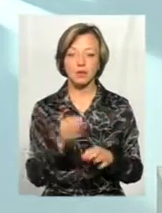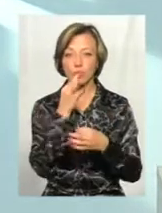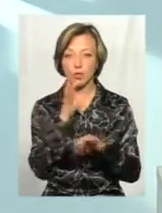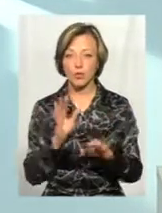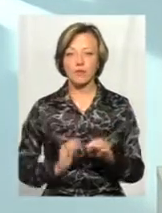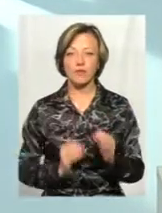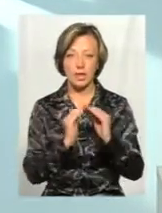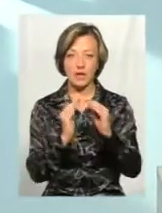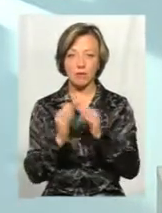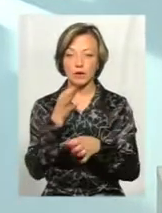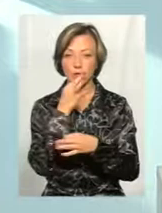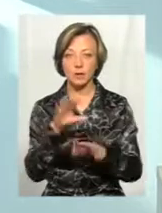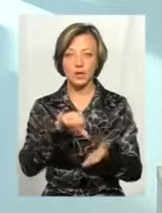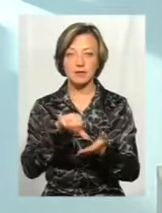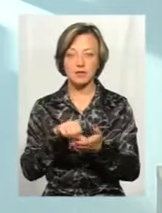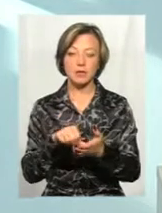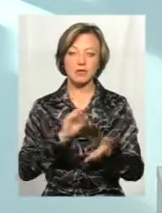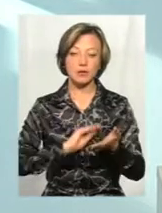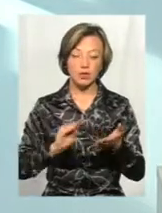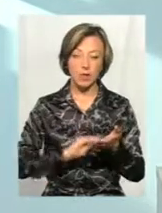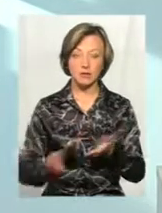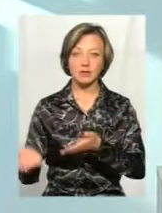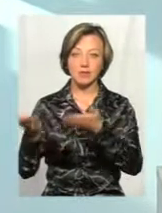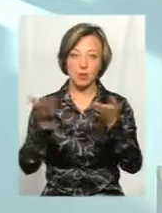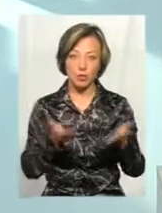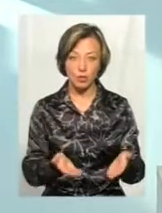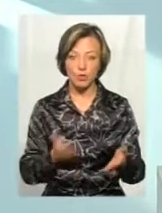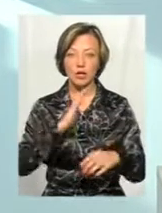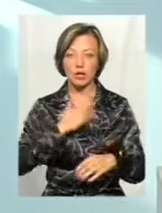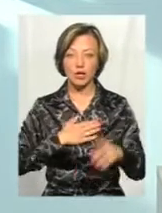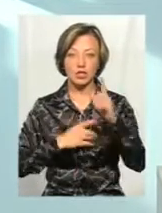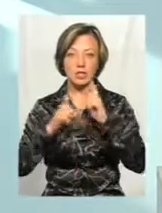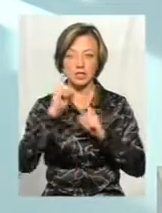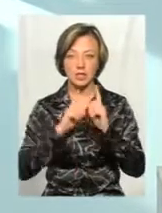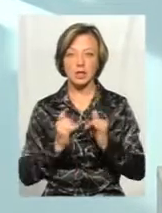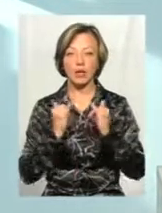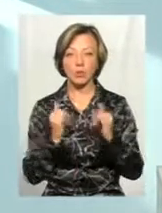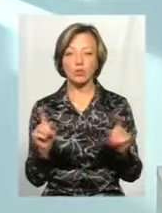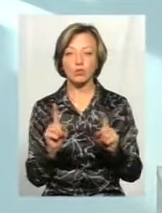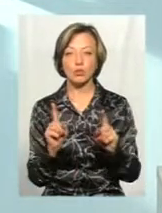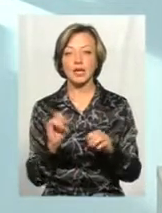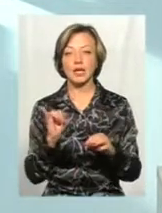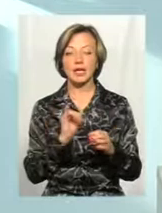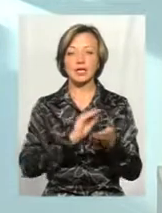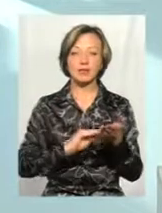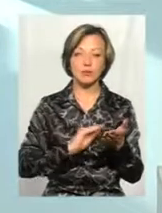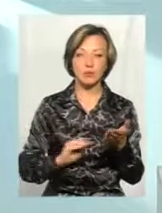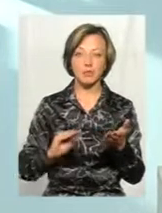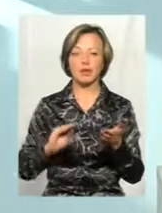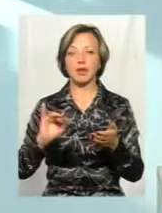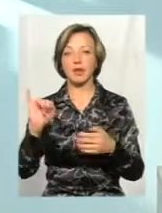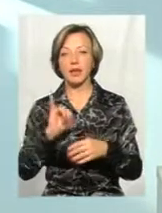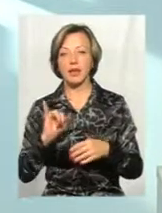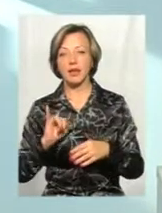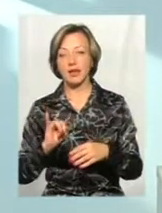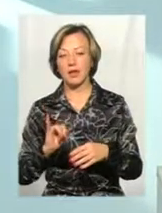будь-яких фермерів, будь-яких представників засобів масової інформації запрошуємо на наше засідання для того, щоб і ЗМІ, і фермери